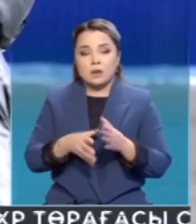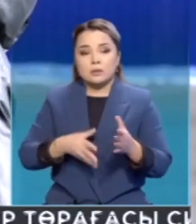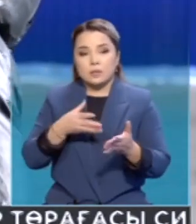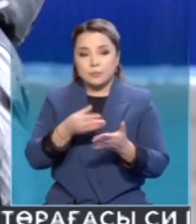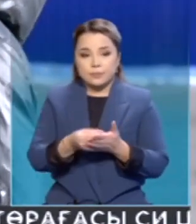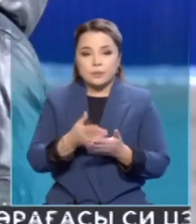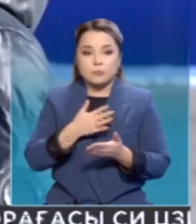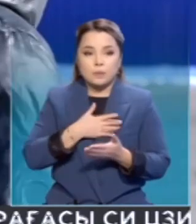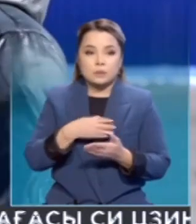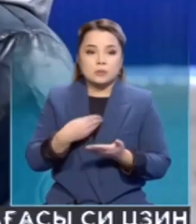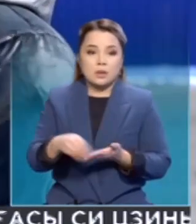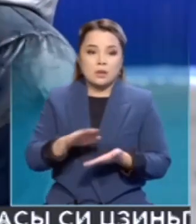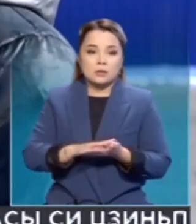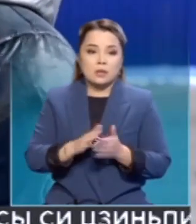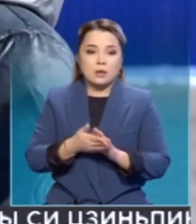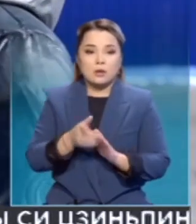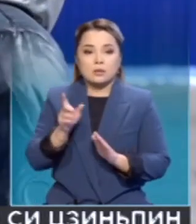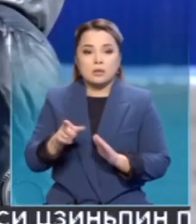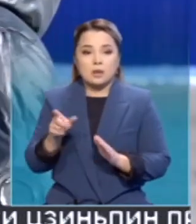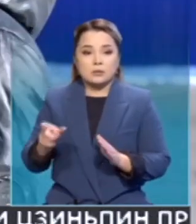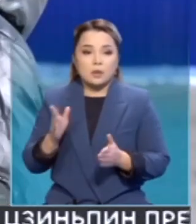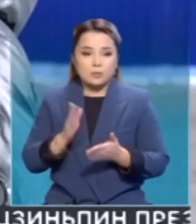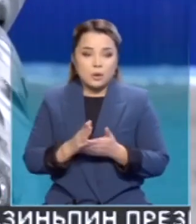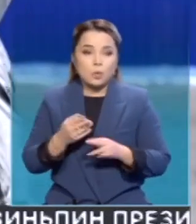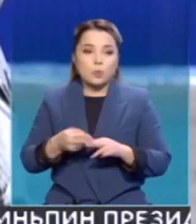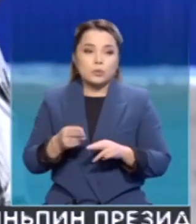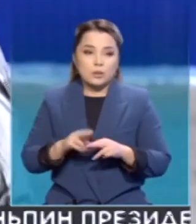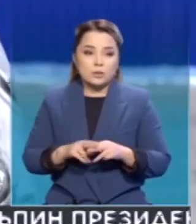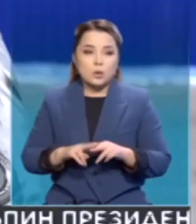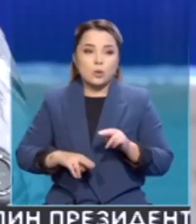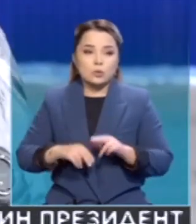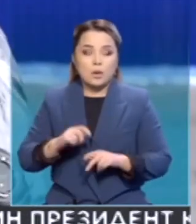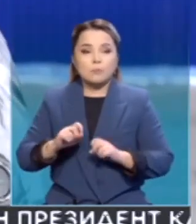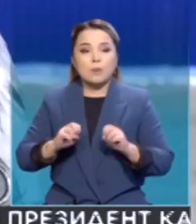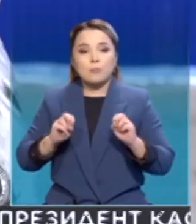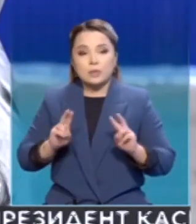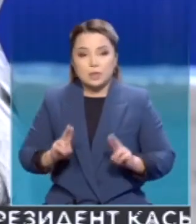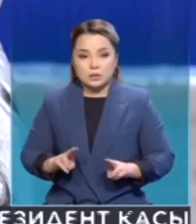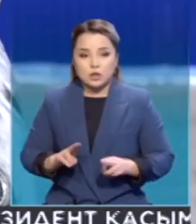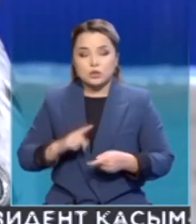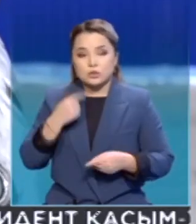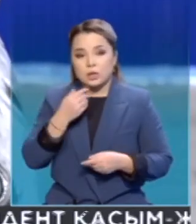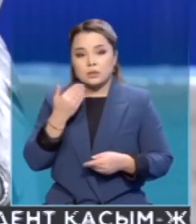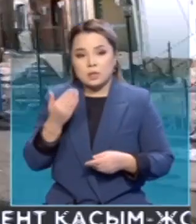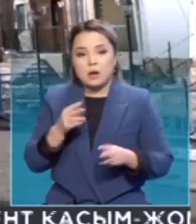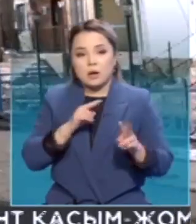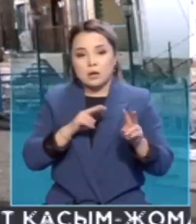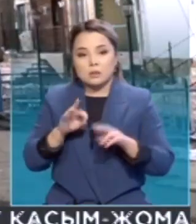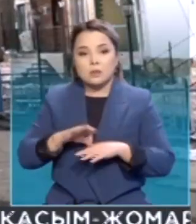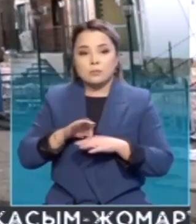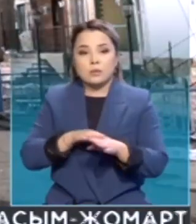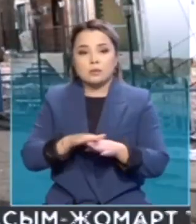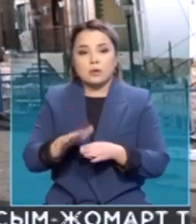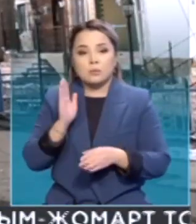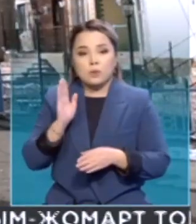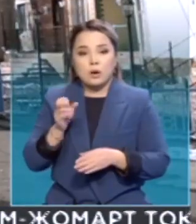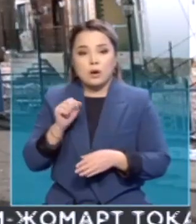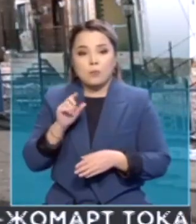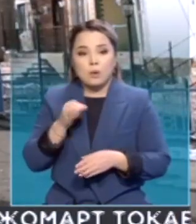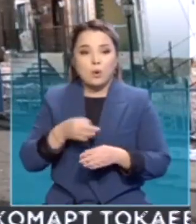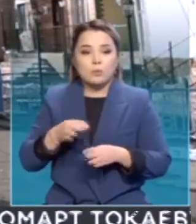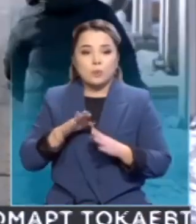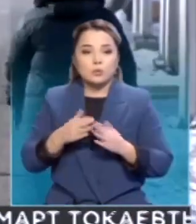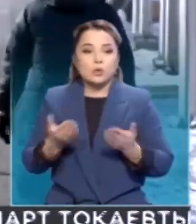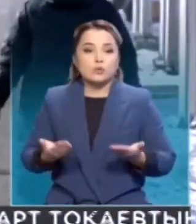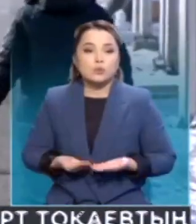біз сатып аламыз ол кісілерден. Бірақ құрылыс мамандары жағынан қадағалау болады. Қазір Абай облысы бойынша тұрғын